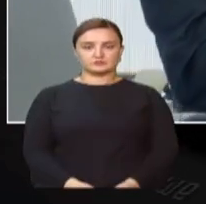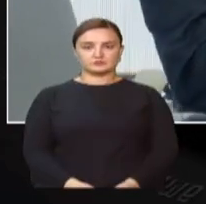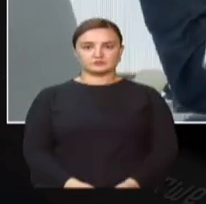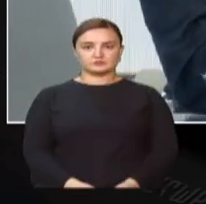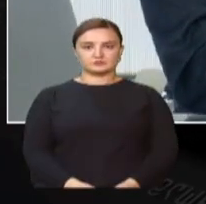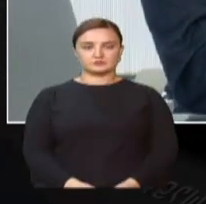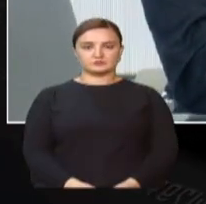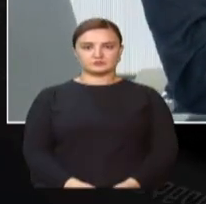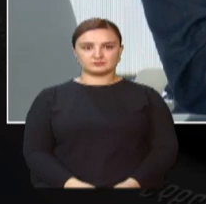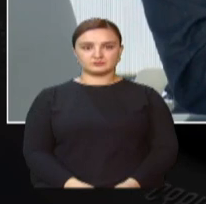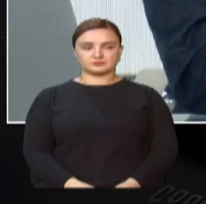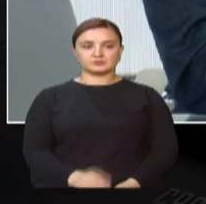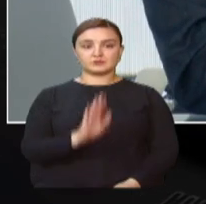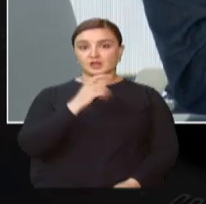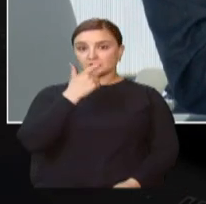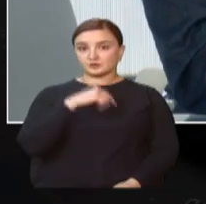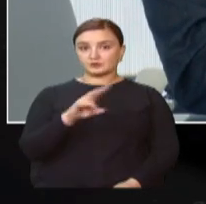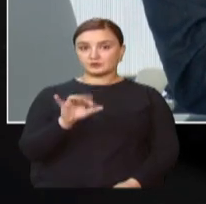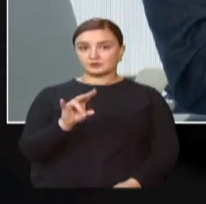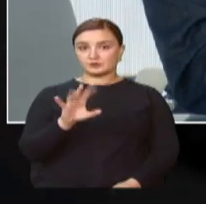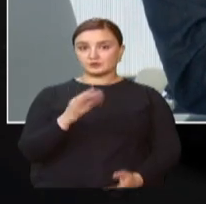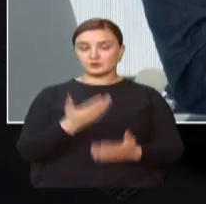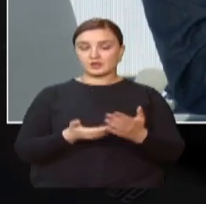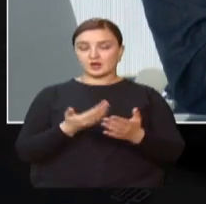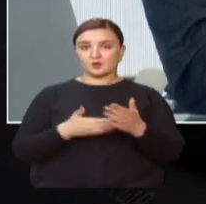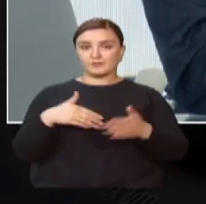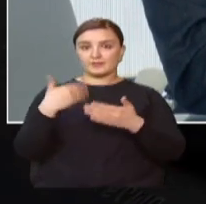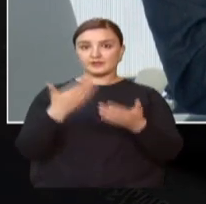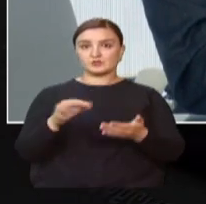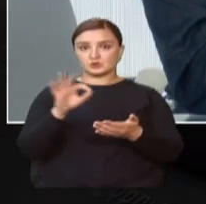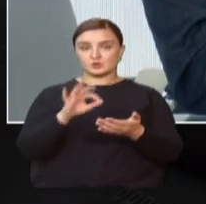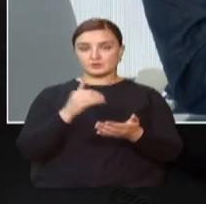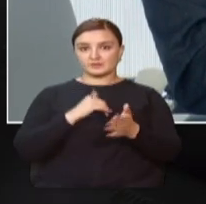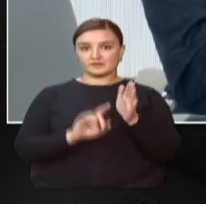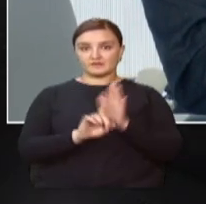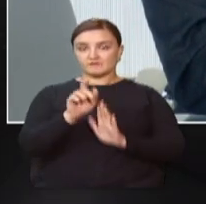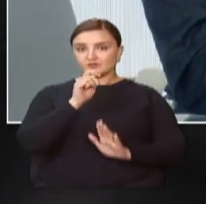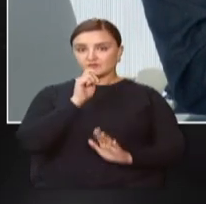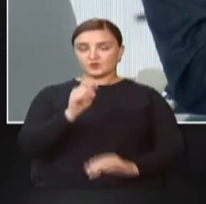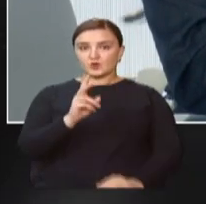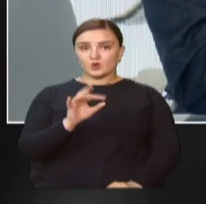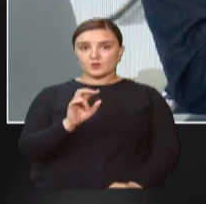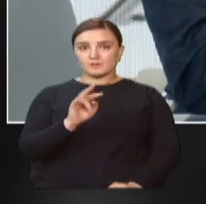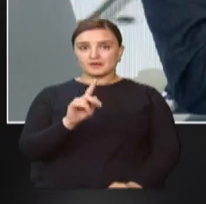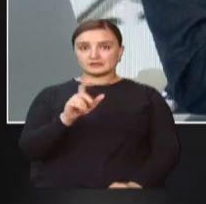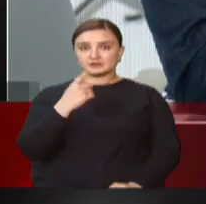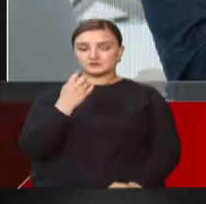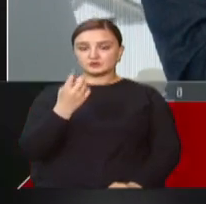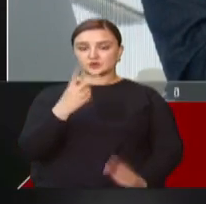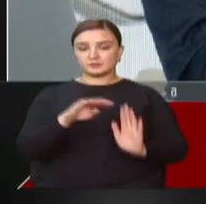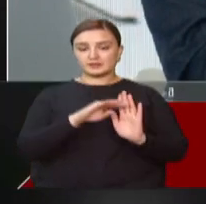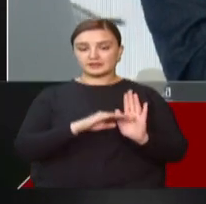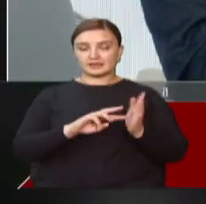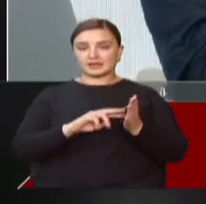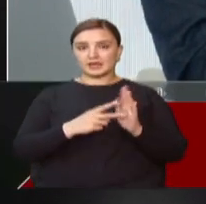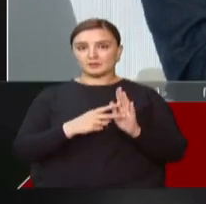ასევე თქვენ ვასილ. ქალბატონო ნინო, რეკომენდაციების საკითხით მინდა დავიწყოთ ჩვენი ინტერვიუ. დღეს ირაკლი კობახიძემ განაცხადა, რომ 12 პუნქტი პრაქტიკულად